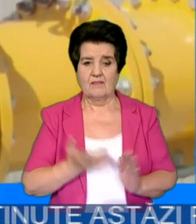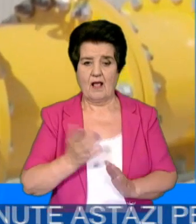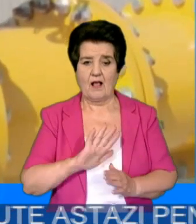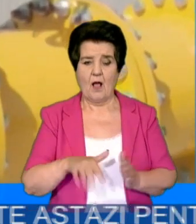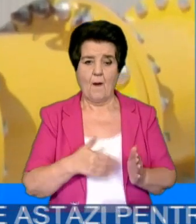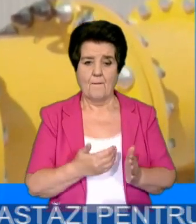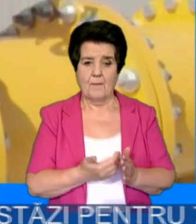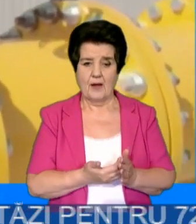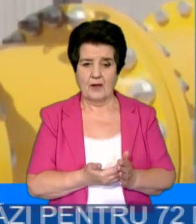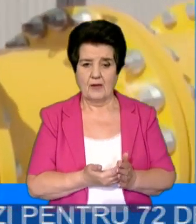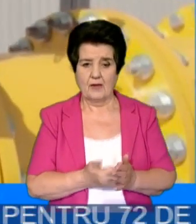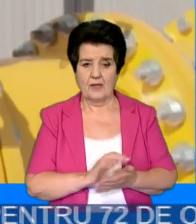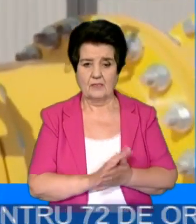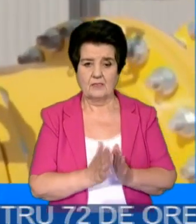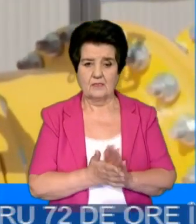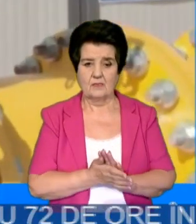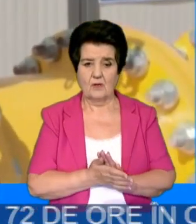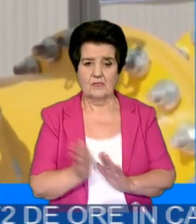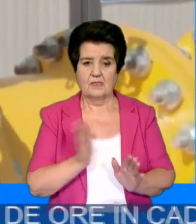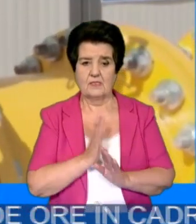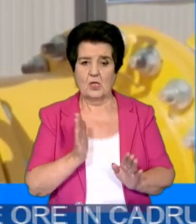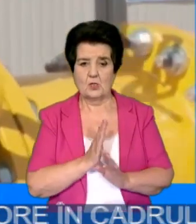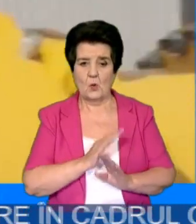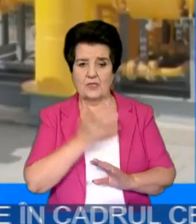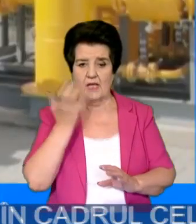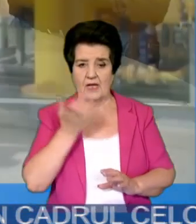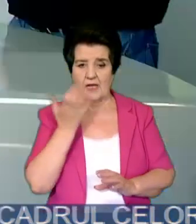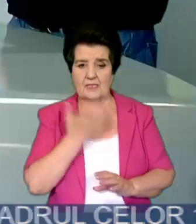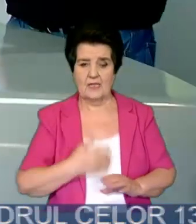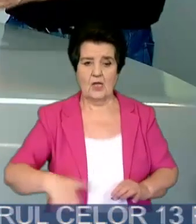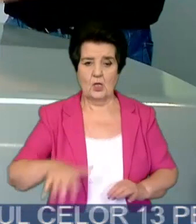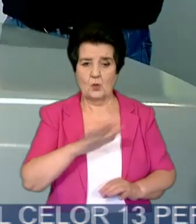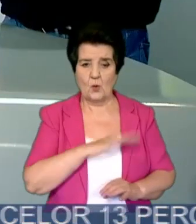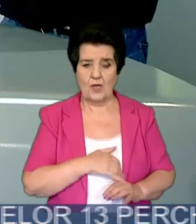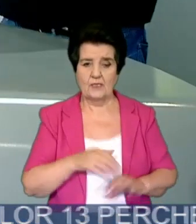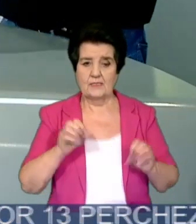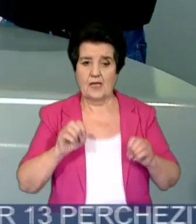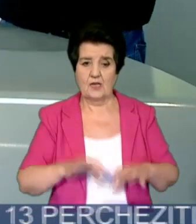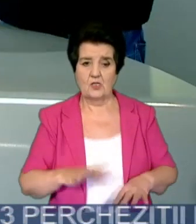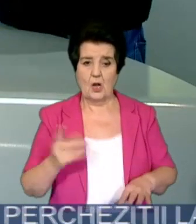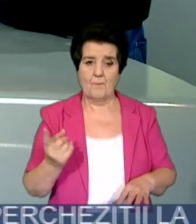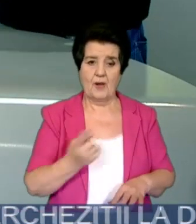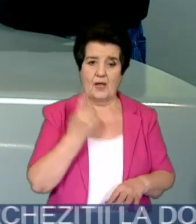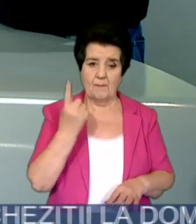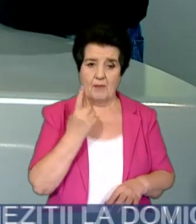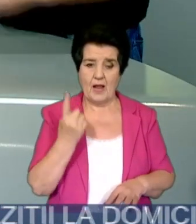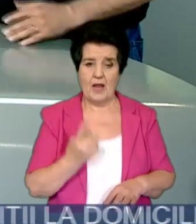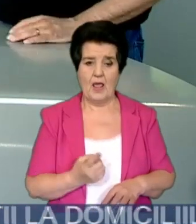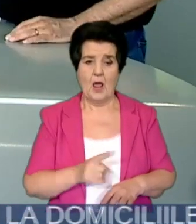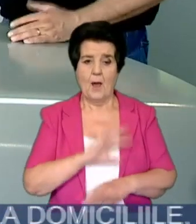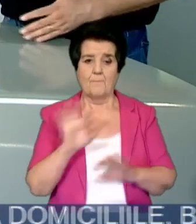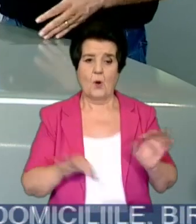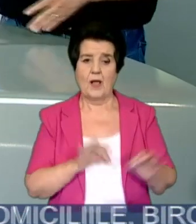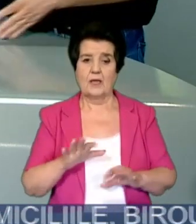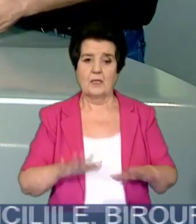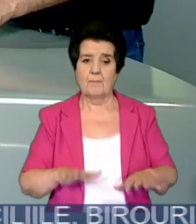la sfârșitul acestui an, până la sezonul de încălzire, poate dacă se vor reuși primele proiecte pilot,